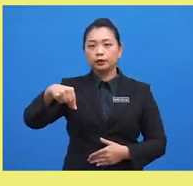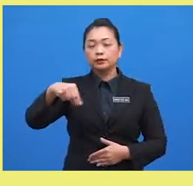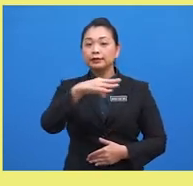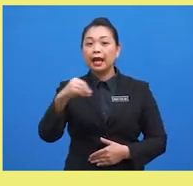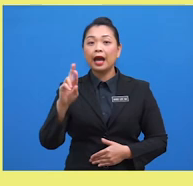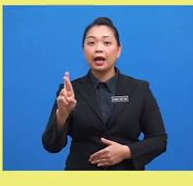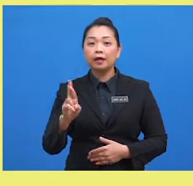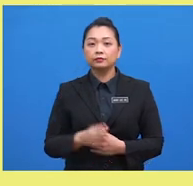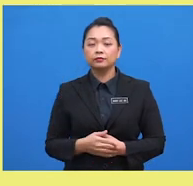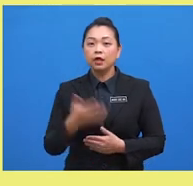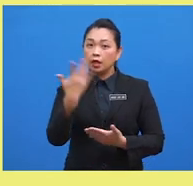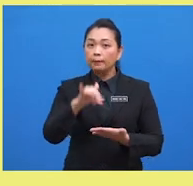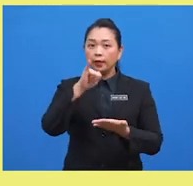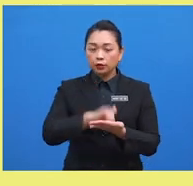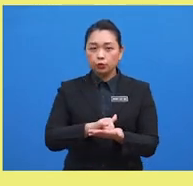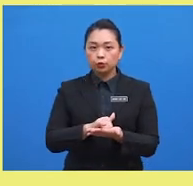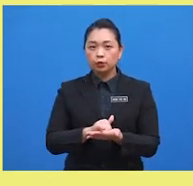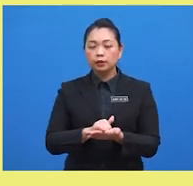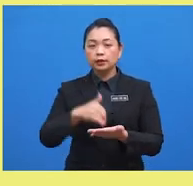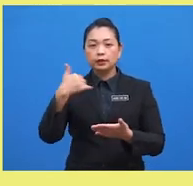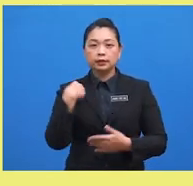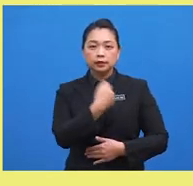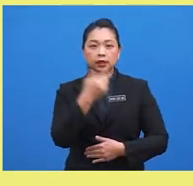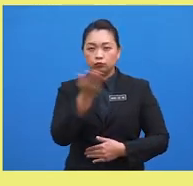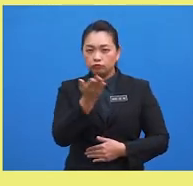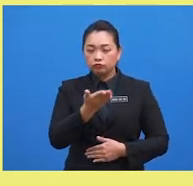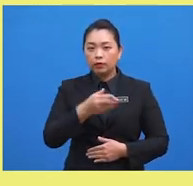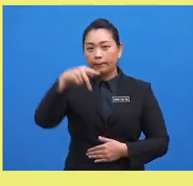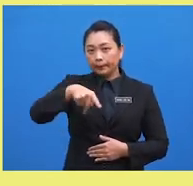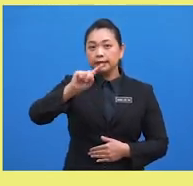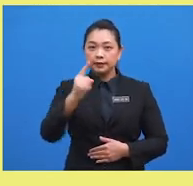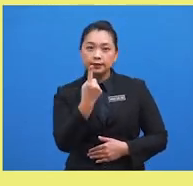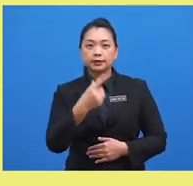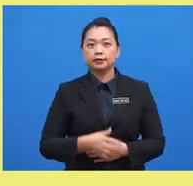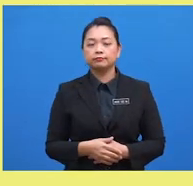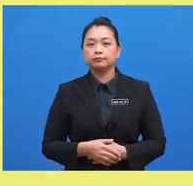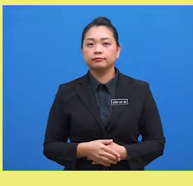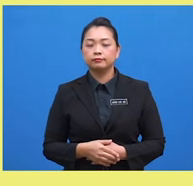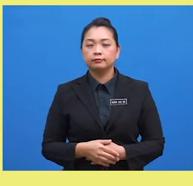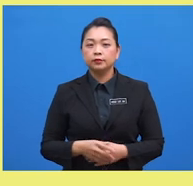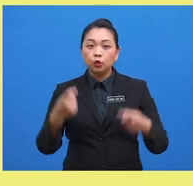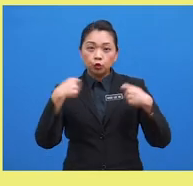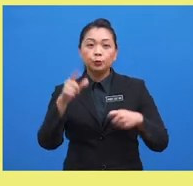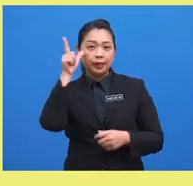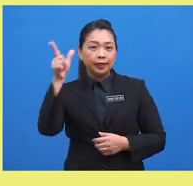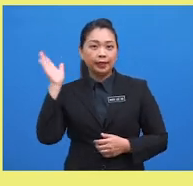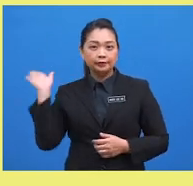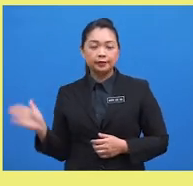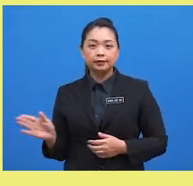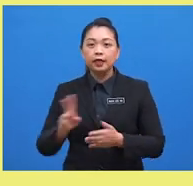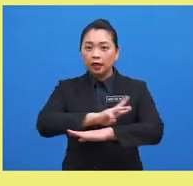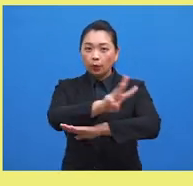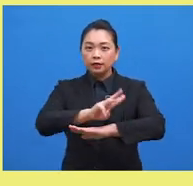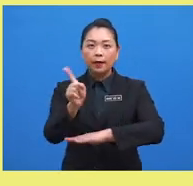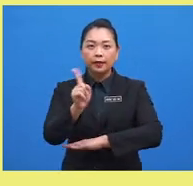R. Seterusnya, kita lorekkan set P sahaja. Murid-murid, cuba lihat kawasan